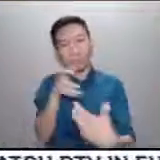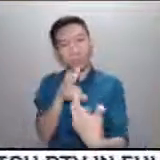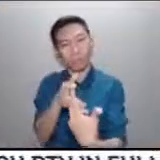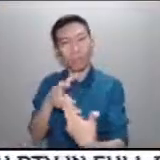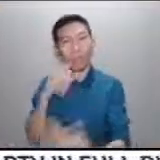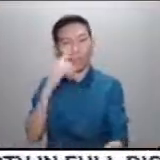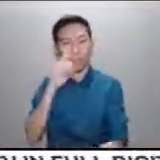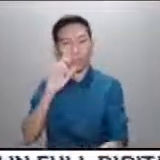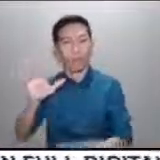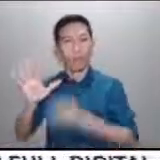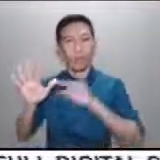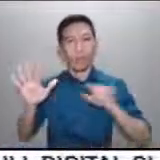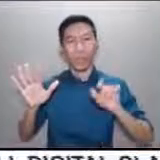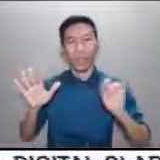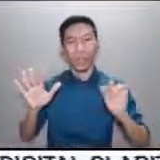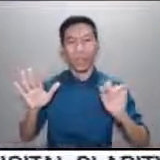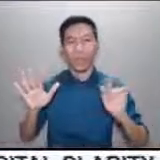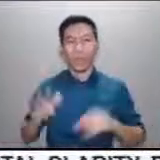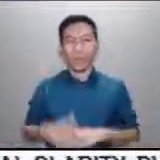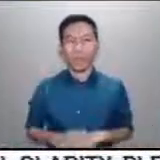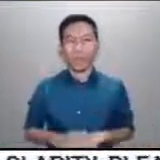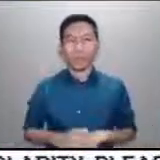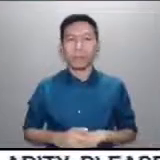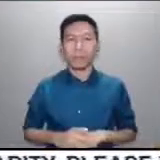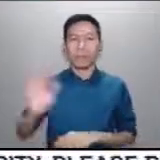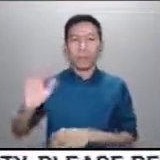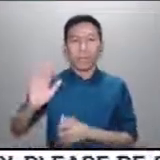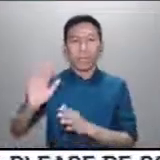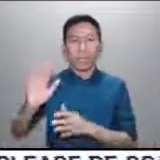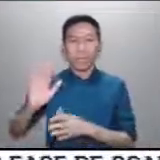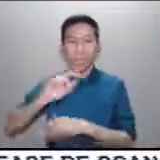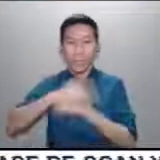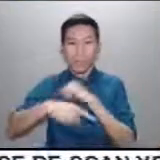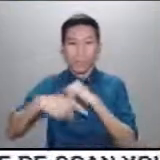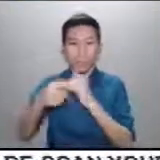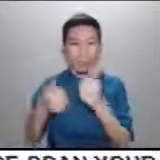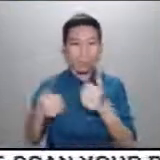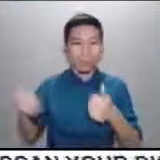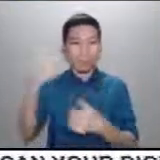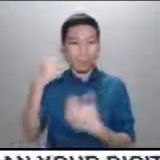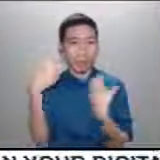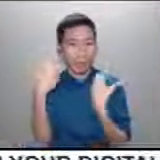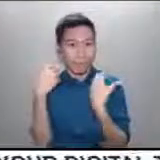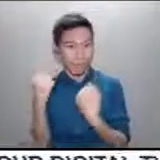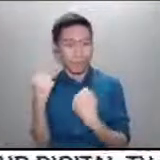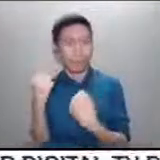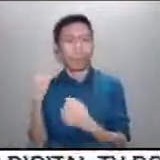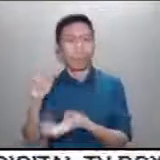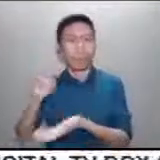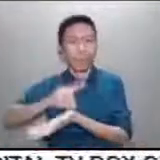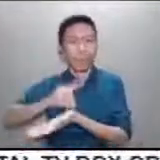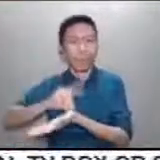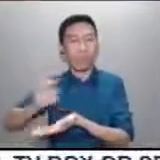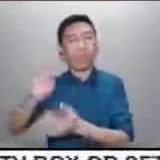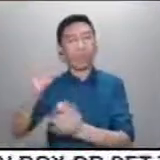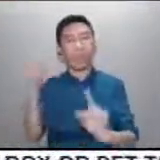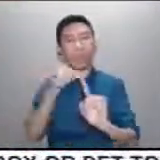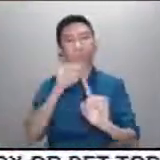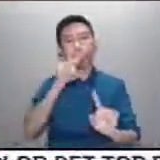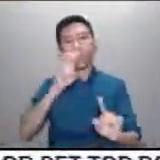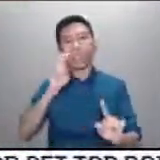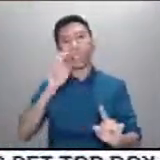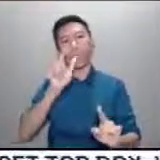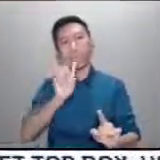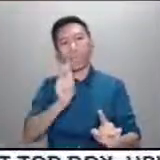gulang. Ayon kay Integrated Provincial Health Office Chief Dr. Alina Darminalang, target nilang bakunahan ang nasa 220,000 eligible